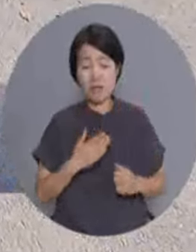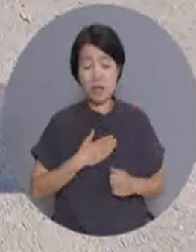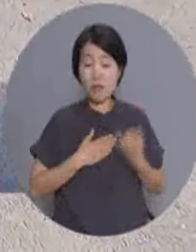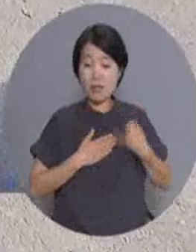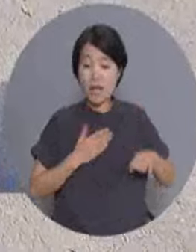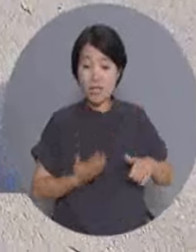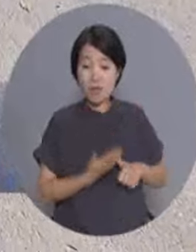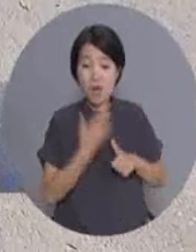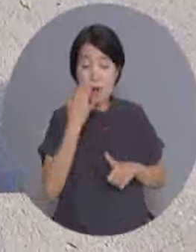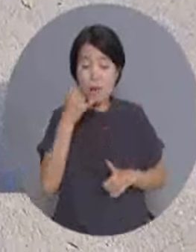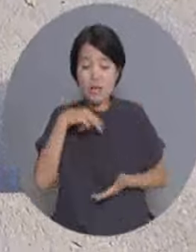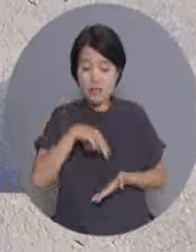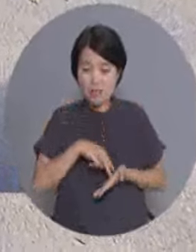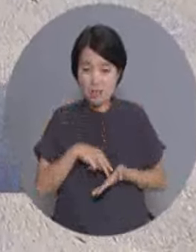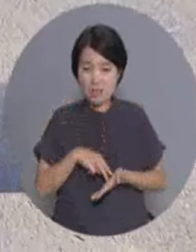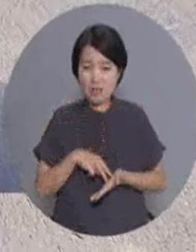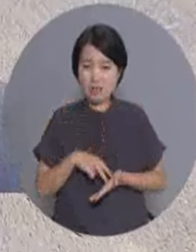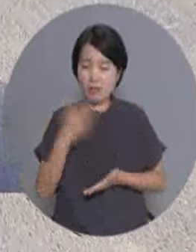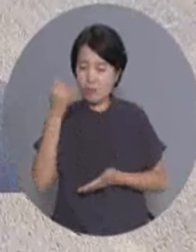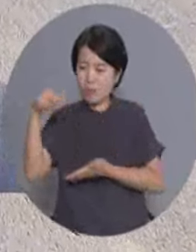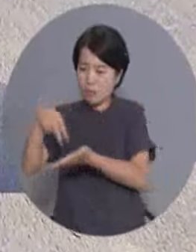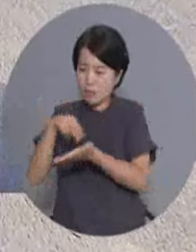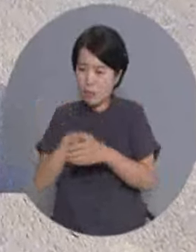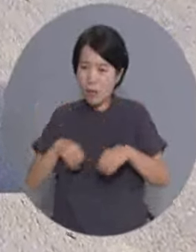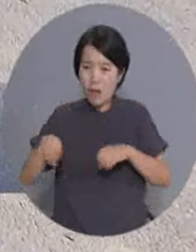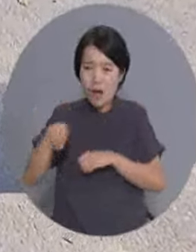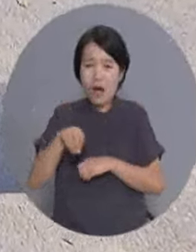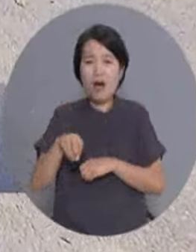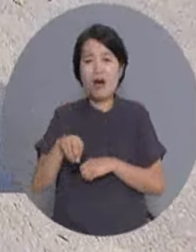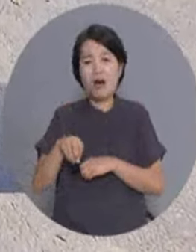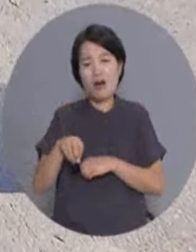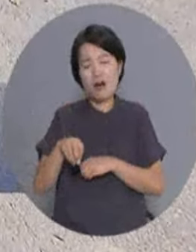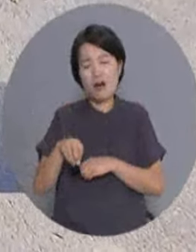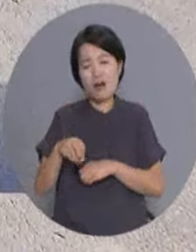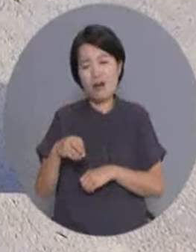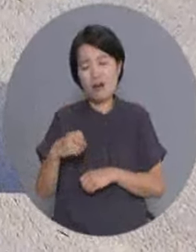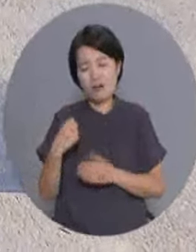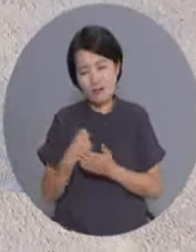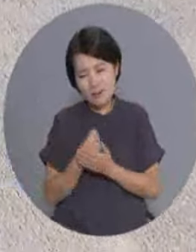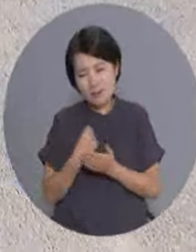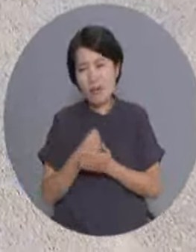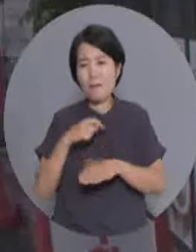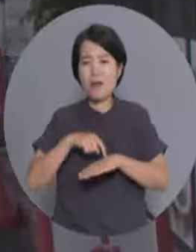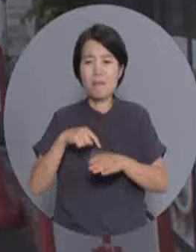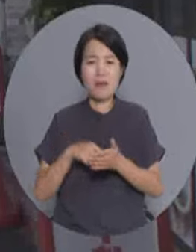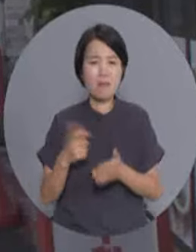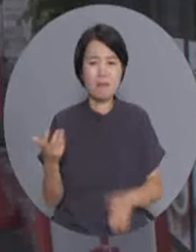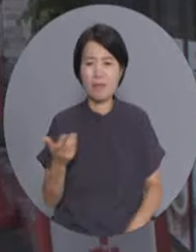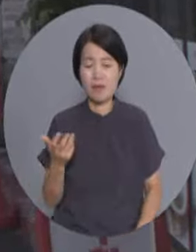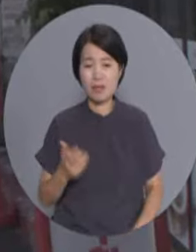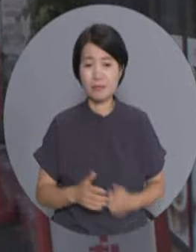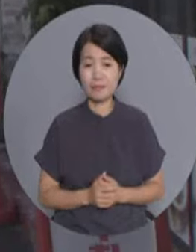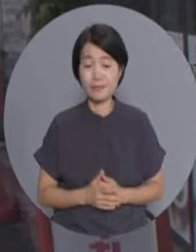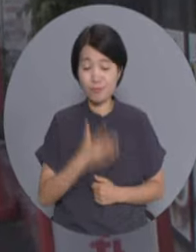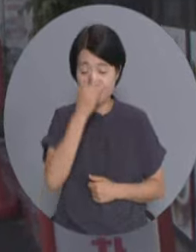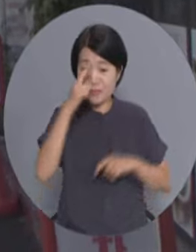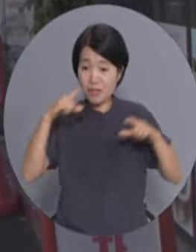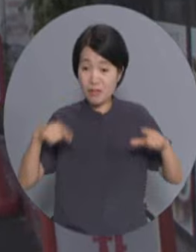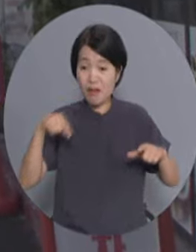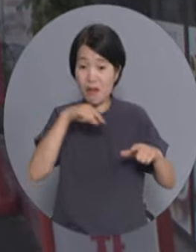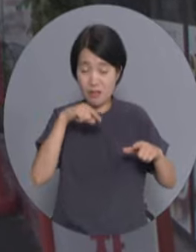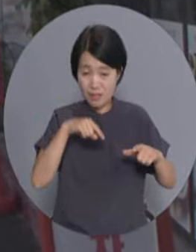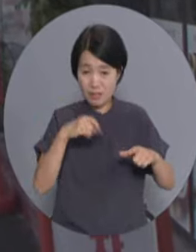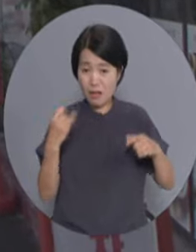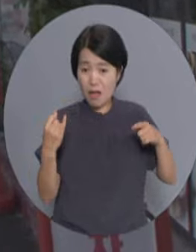심정도 생각해보면 저도 딸 키우고 있어가지고 너무 마음이 아파서. 순천 도심 한복판에서